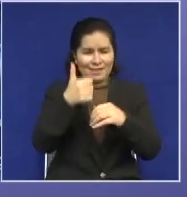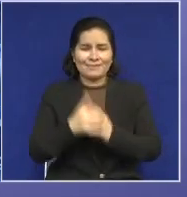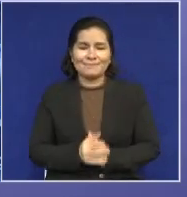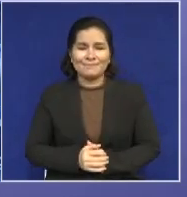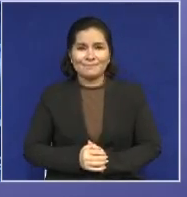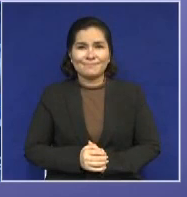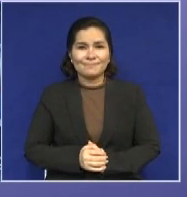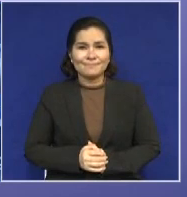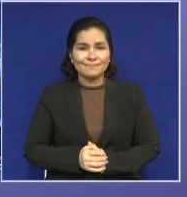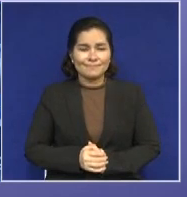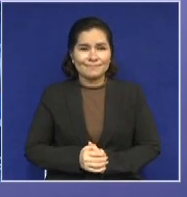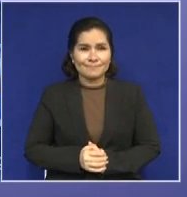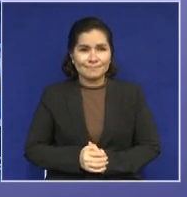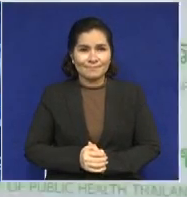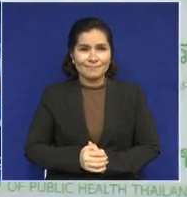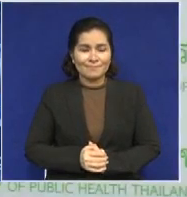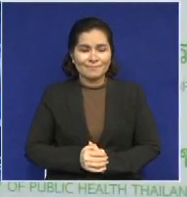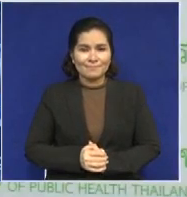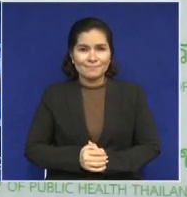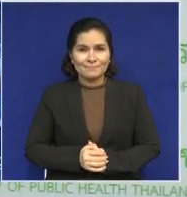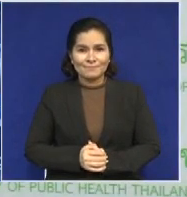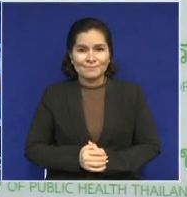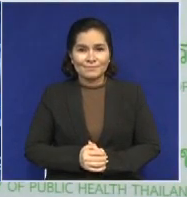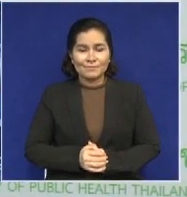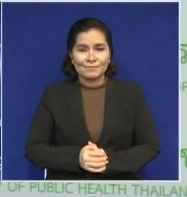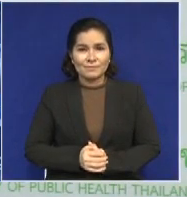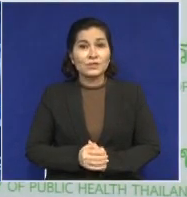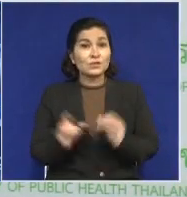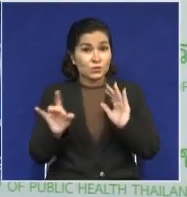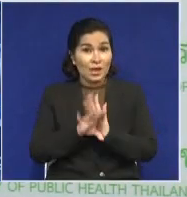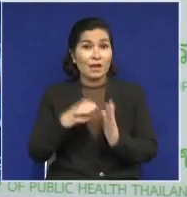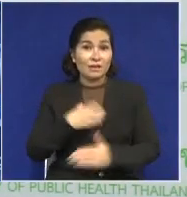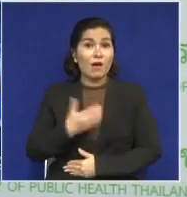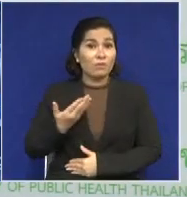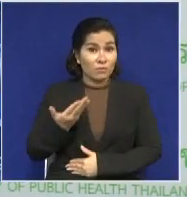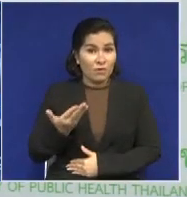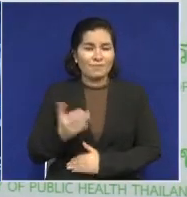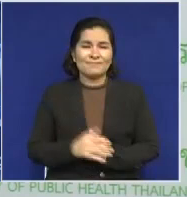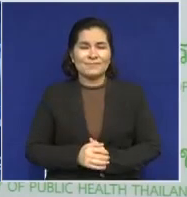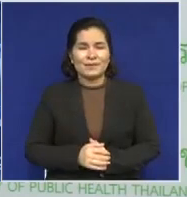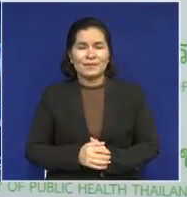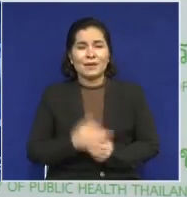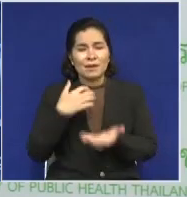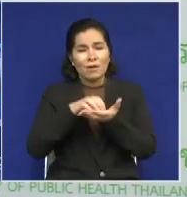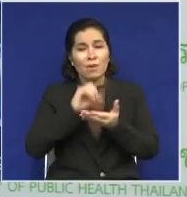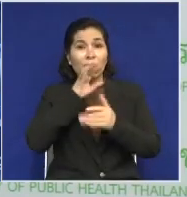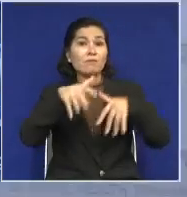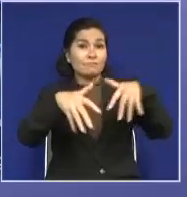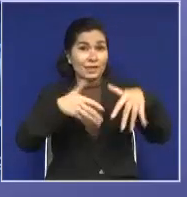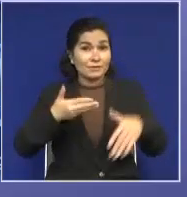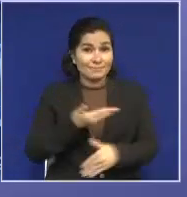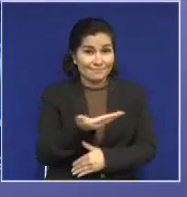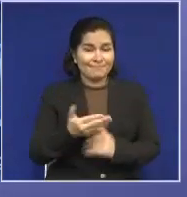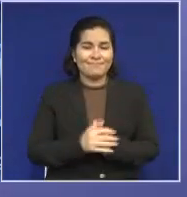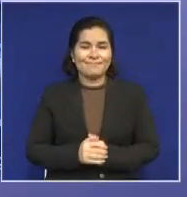สถานที่แห่งนั้นได้ค่ะ ครับสุดท้ายรบกวนอาจารย์พรานประภาทิ้งท้ายถึงพี่น้องประชาชนนิดนึงครับ ค่ะอย่